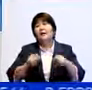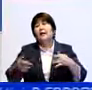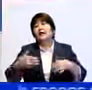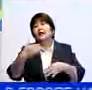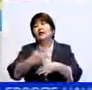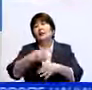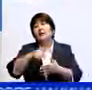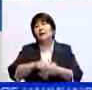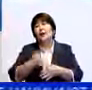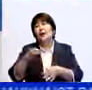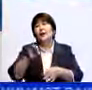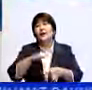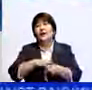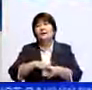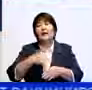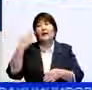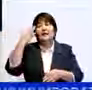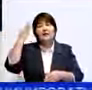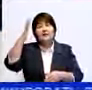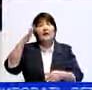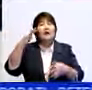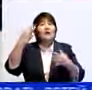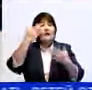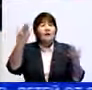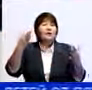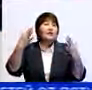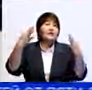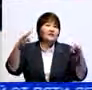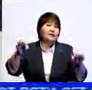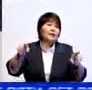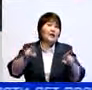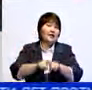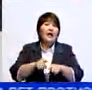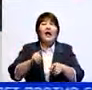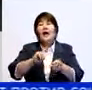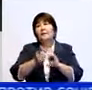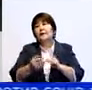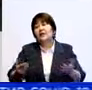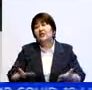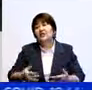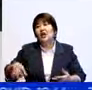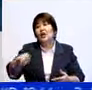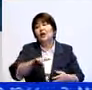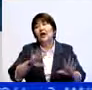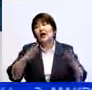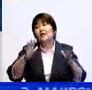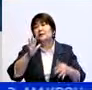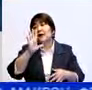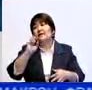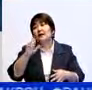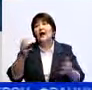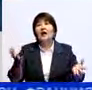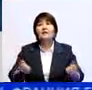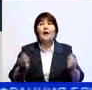театрализованным представлением об исполнении завета мечты народа о свободе и независимости, о переменах в жизни района, о событии века,